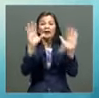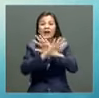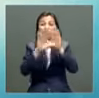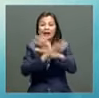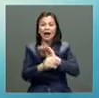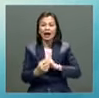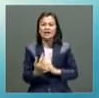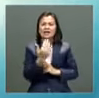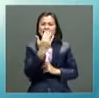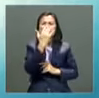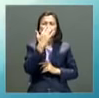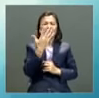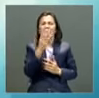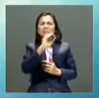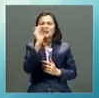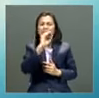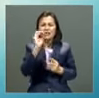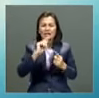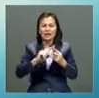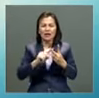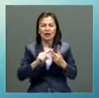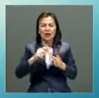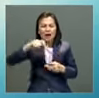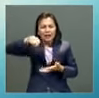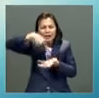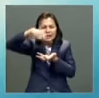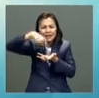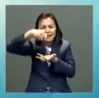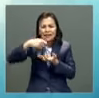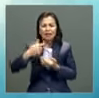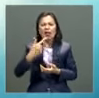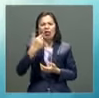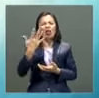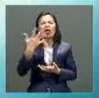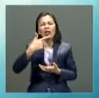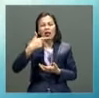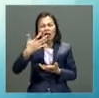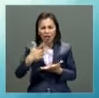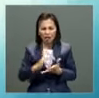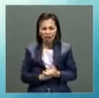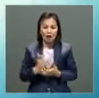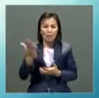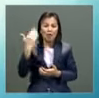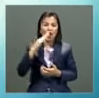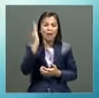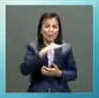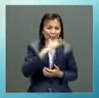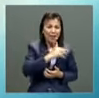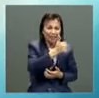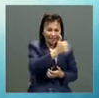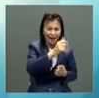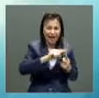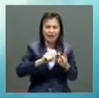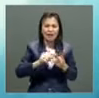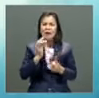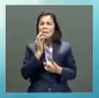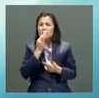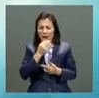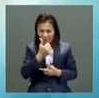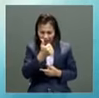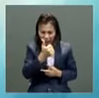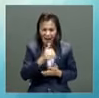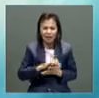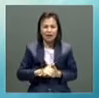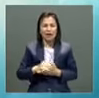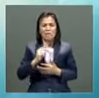กลิ่นก็ไม่ค่อยได้กลิ่นเช่นเดียวกันกับรับรสกินของก็ไม่ค่อยอร่อยนะครับเดิมรสเผ็ดรสหวานรสเค็มเรารับร